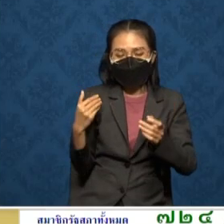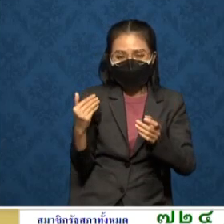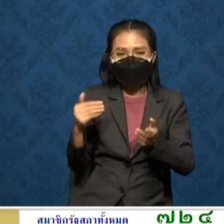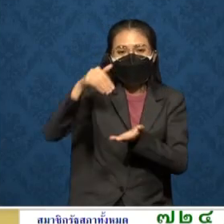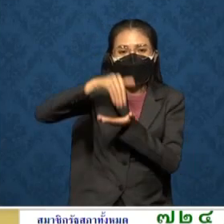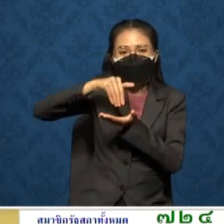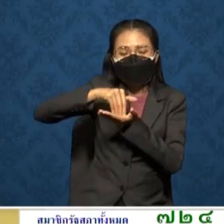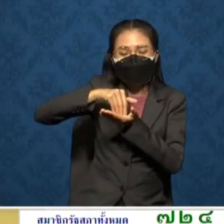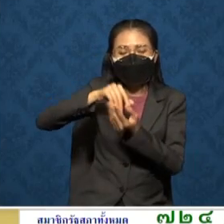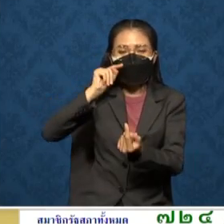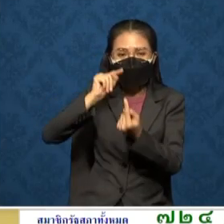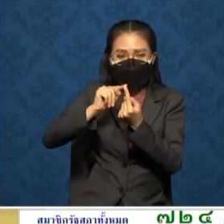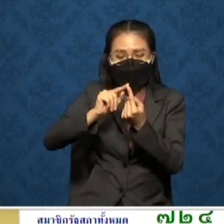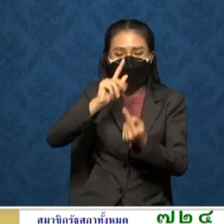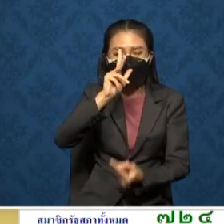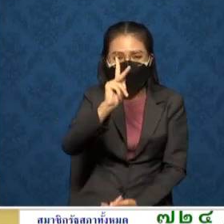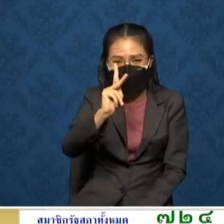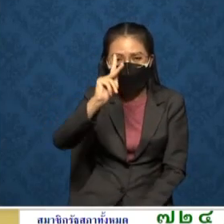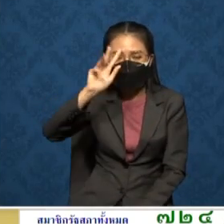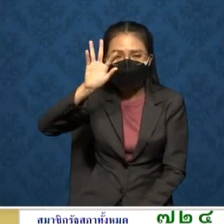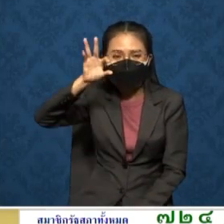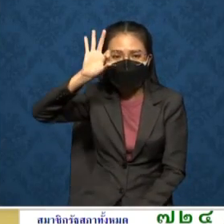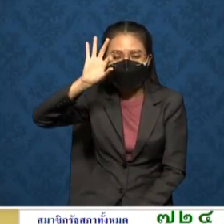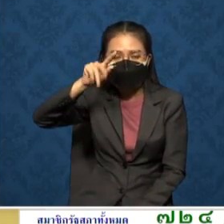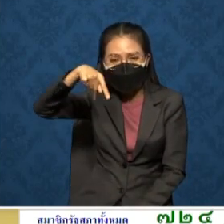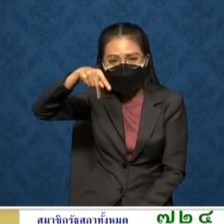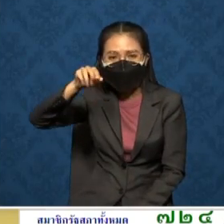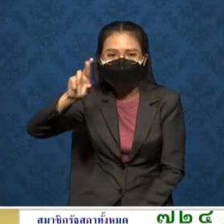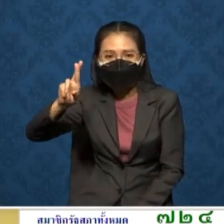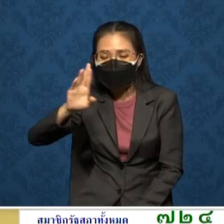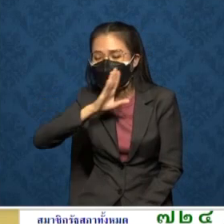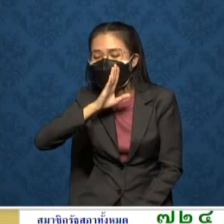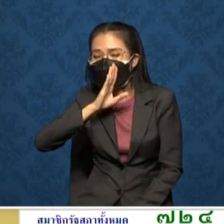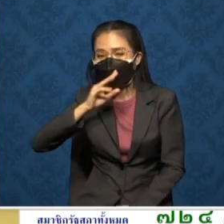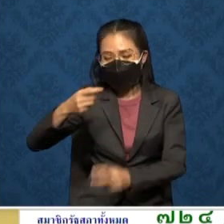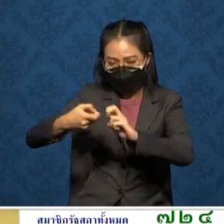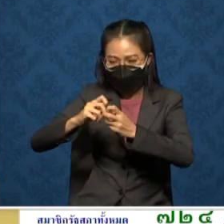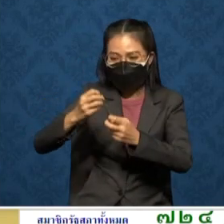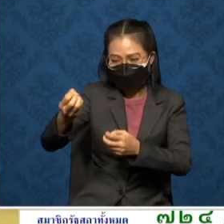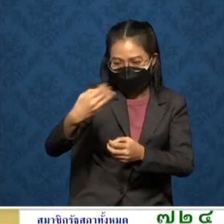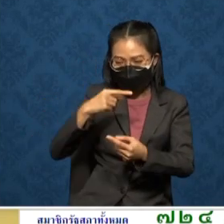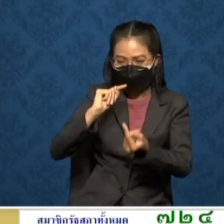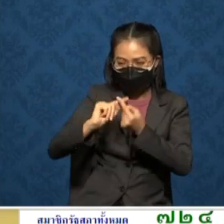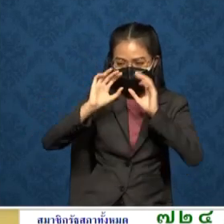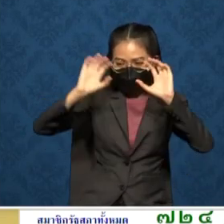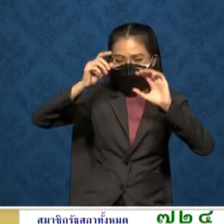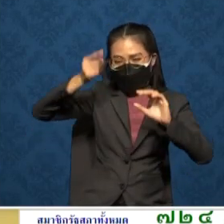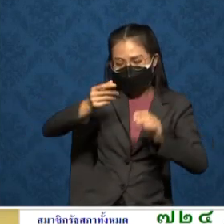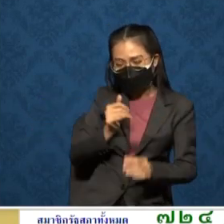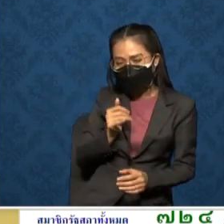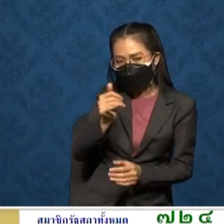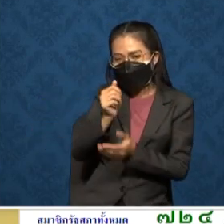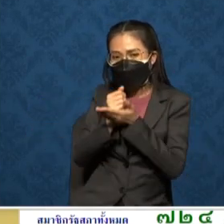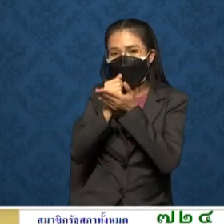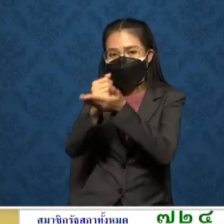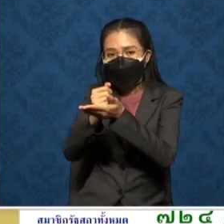ไปดูแลถ้าพบปัญหารายงานมายังรัฐบาลเป็นหน้าที่ที่รัฐบาลจะต้องช่วยเหลือซึ่งจะต้องร